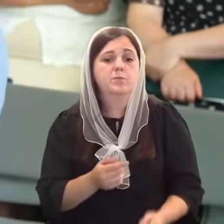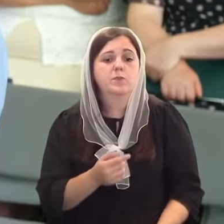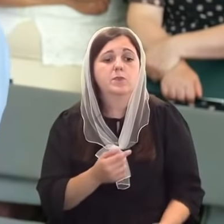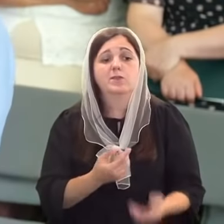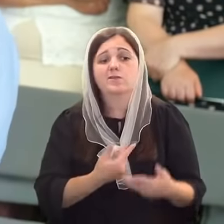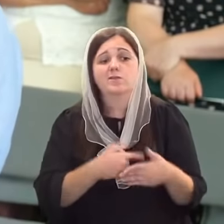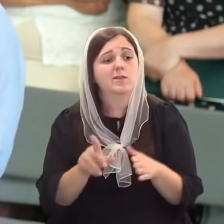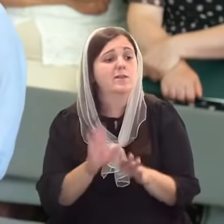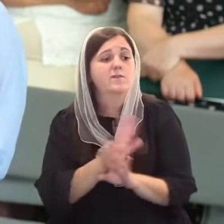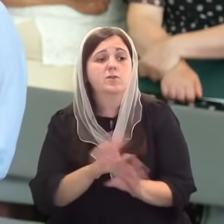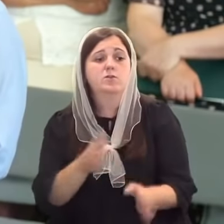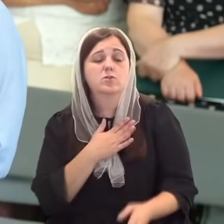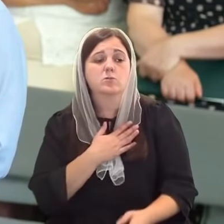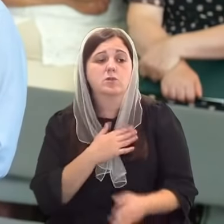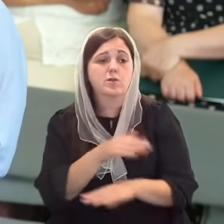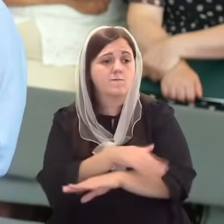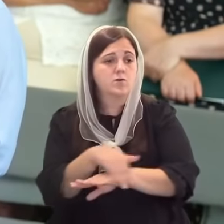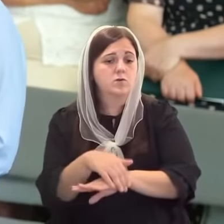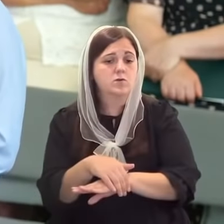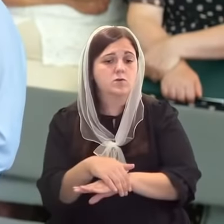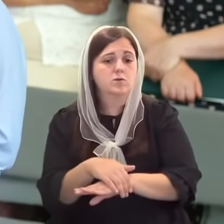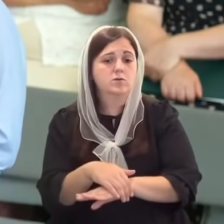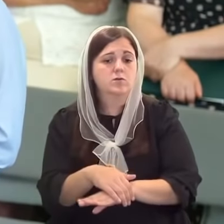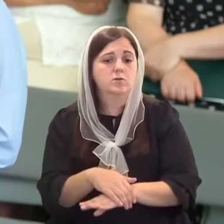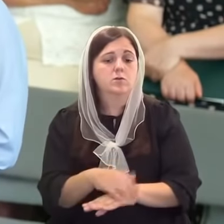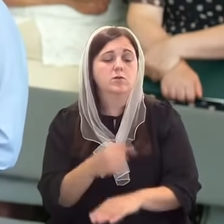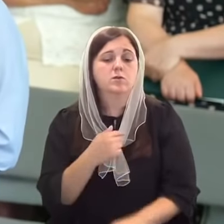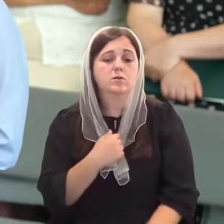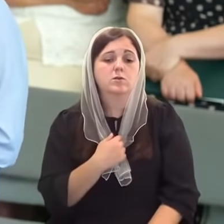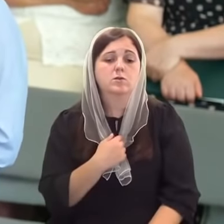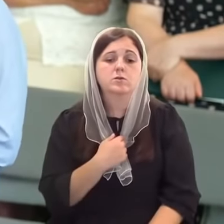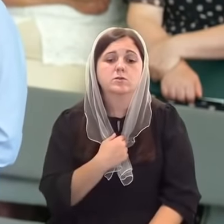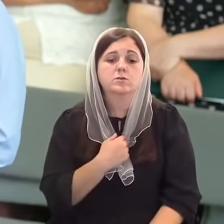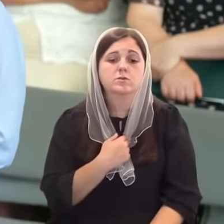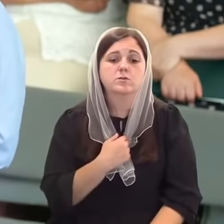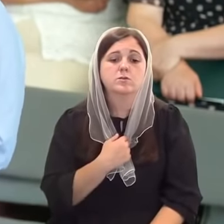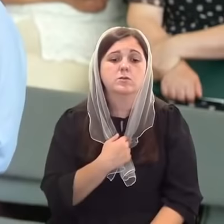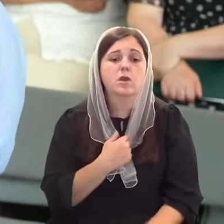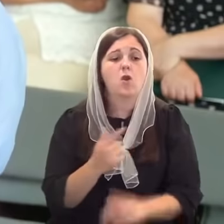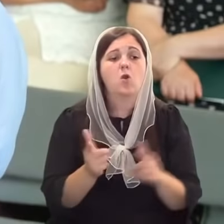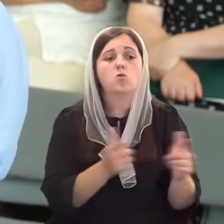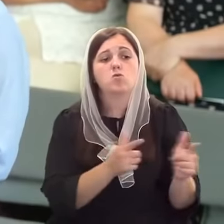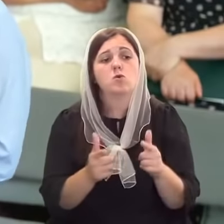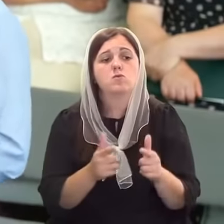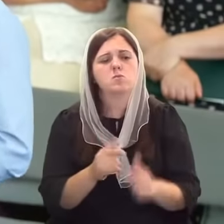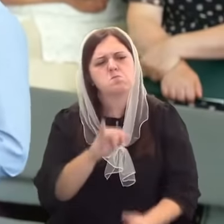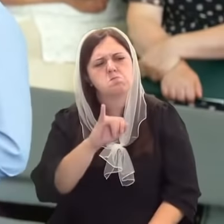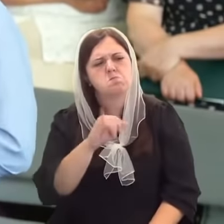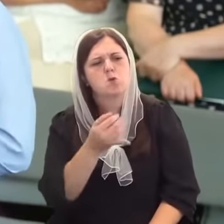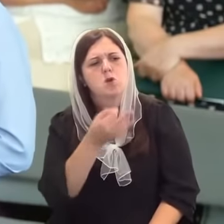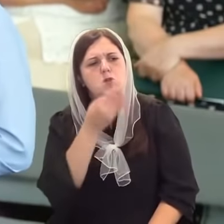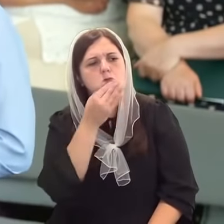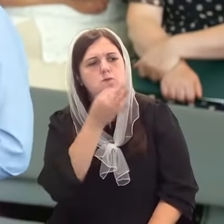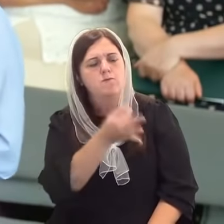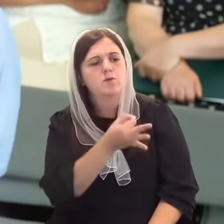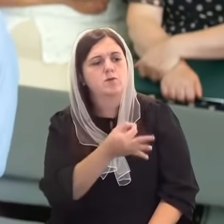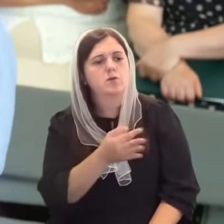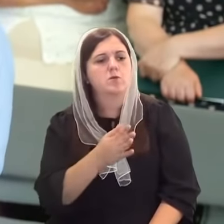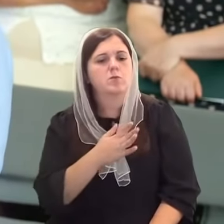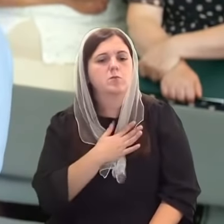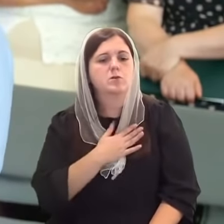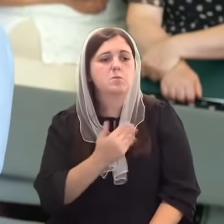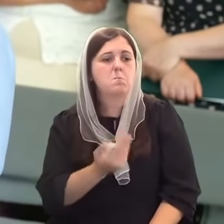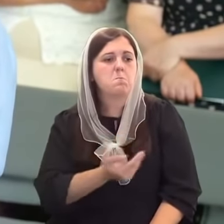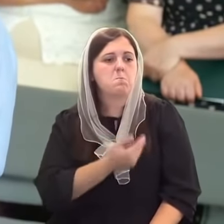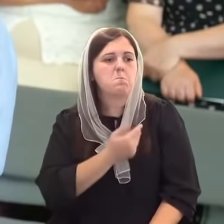не выкинула меня на улицу. Я буду с вами честен, я готовился к негативному ответу. У меня было негативное